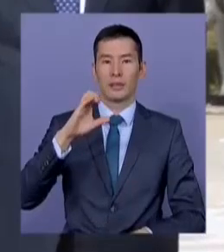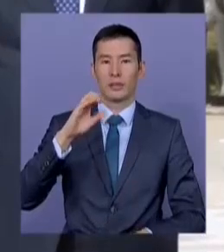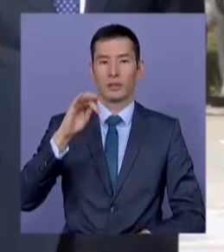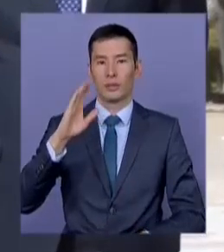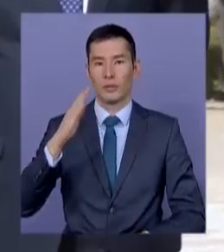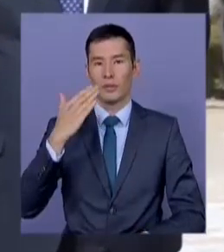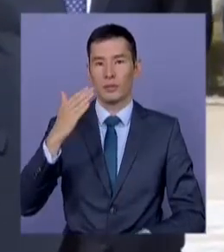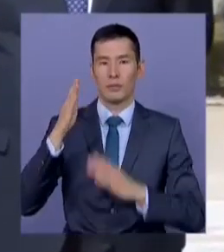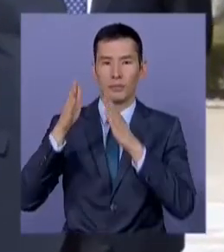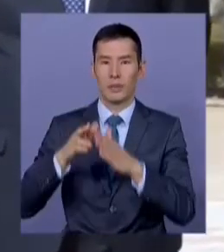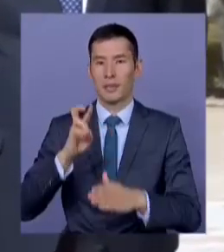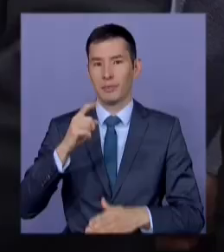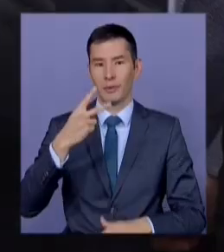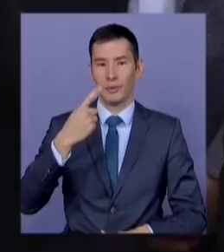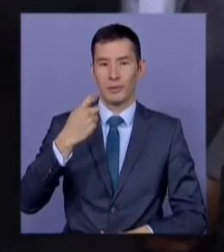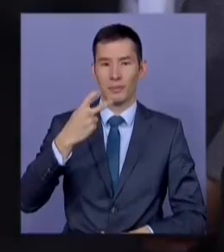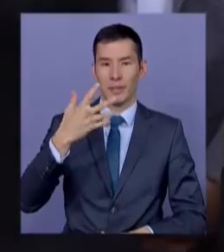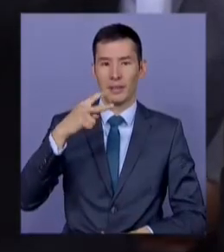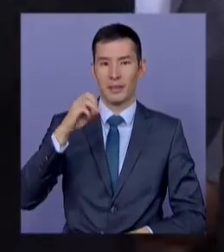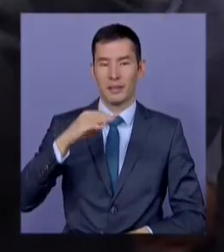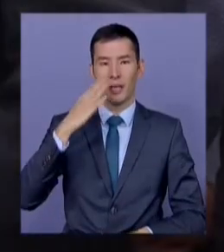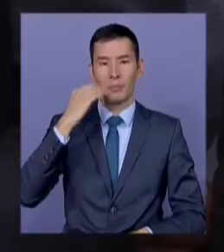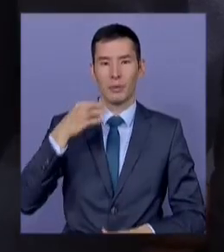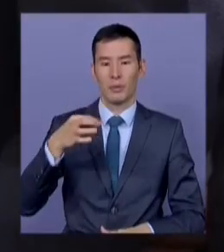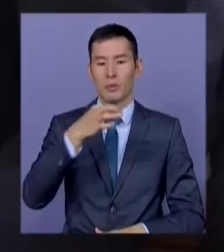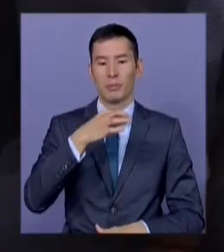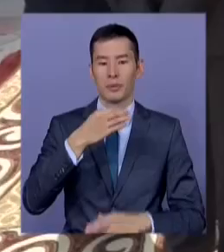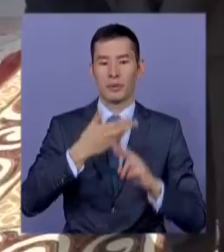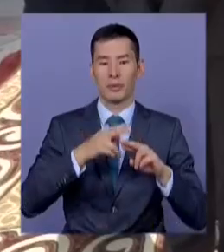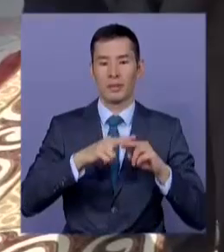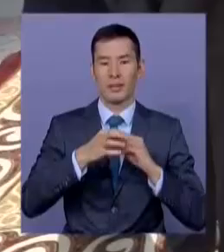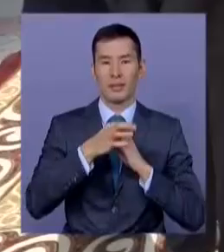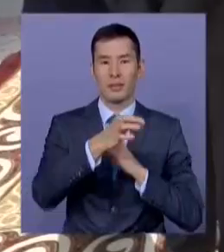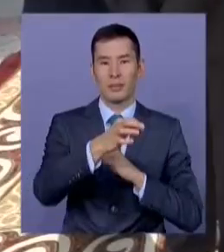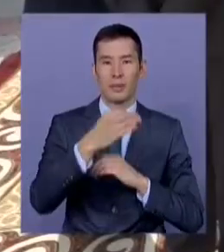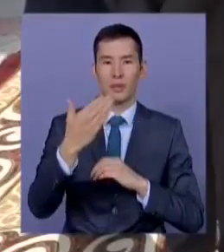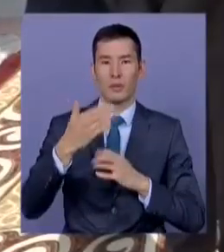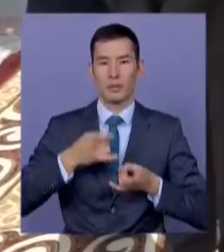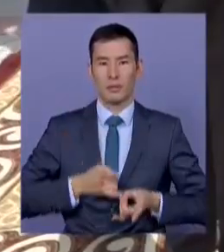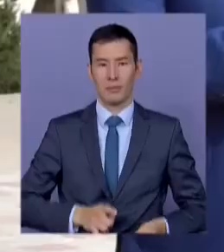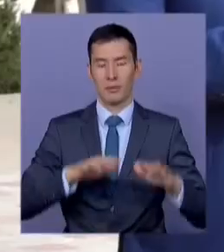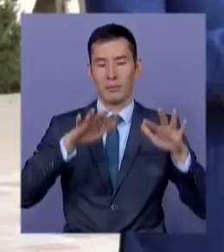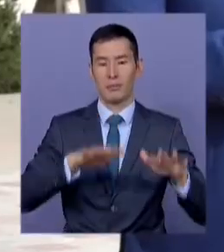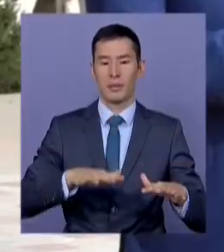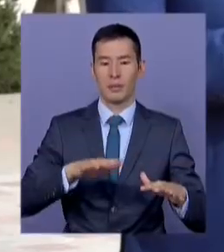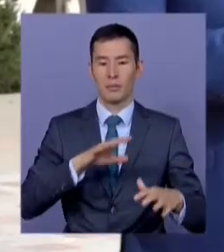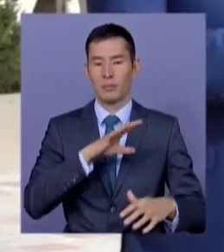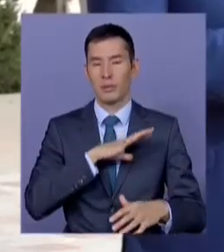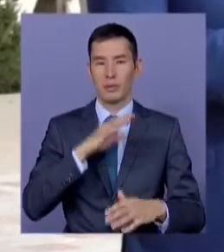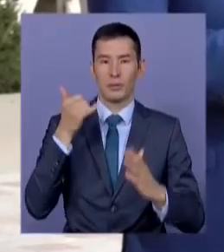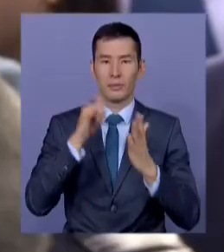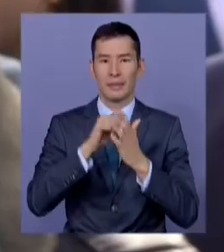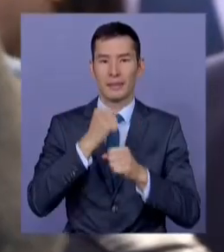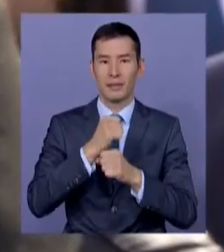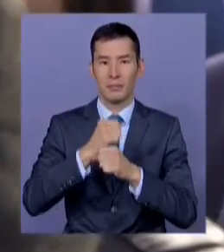Жансүгіровтің 125 жылдығы Алматы облысы қасиетті Ақсау топырағынан бастау алды. Көзі тірісінде қазақ руханияты мен қоғамына өлшеусіз үлес